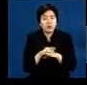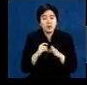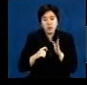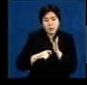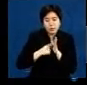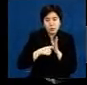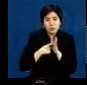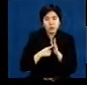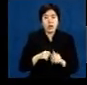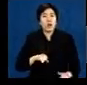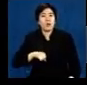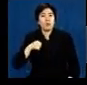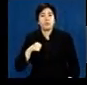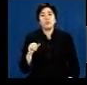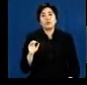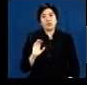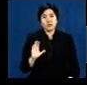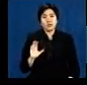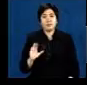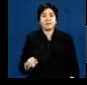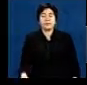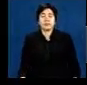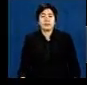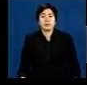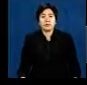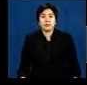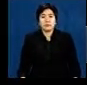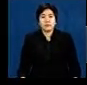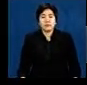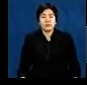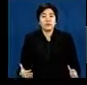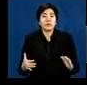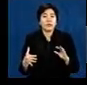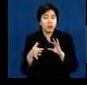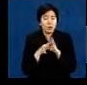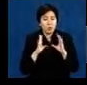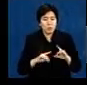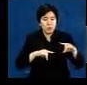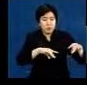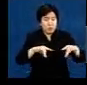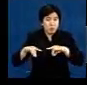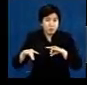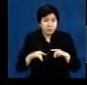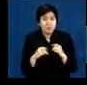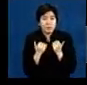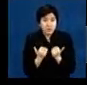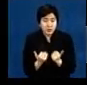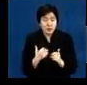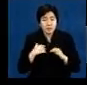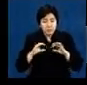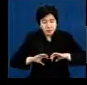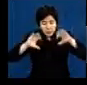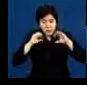ไม่ใช่การใช้อารมณ์ภายใต้บรรยากาศของความขัดแย้งที่ประทุอยู่นี้รัฐบาลเห็นว่